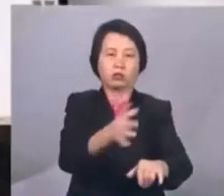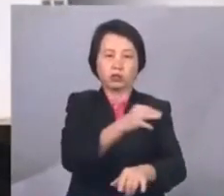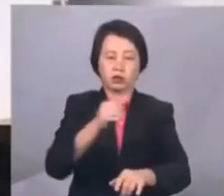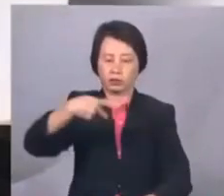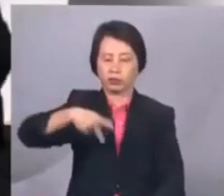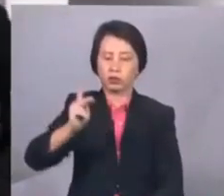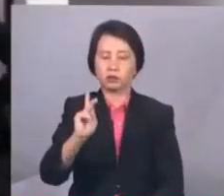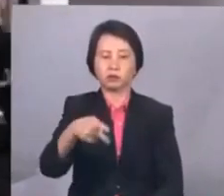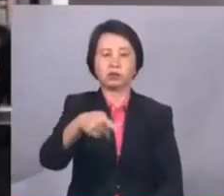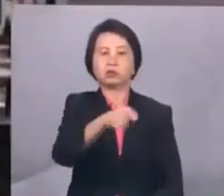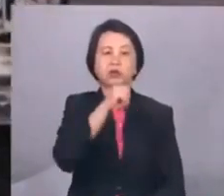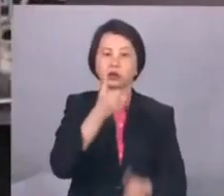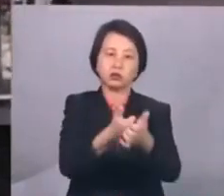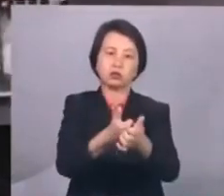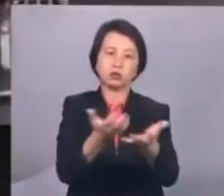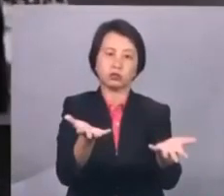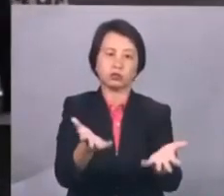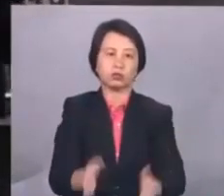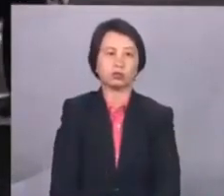Vicky